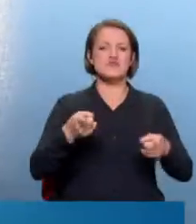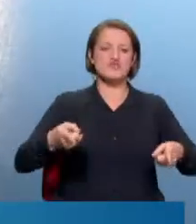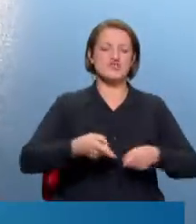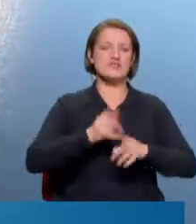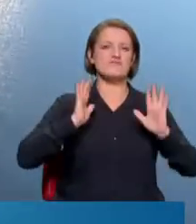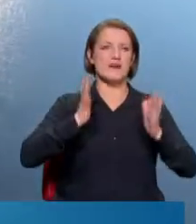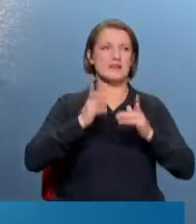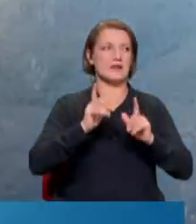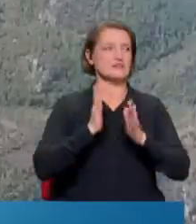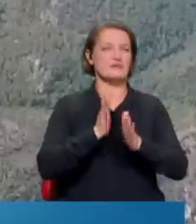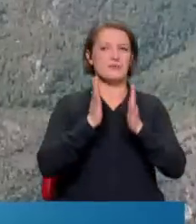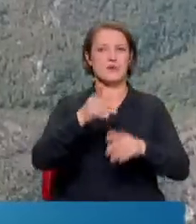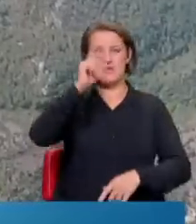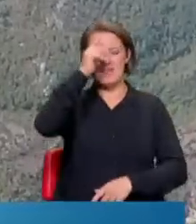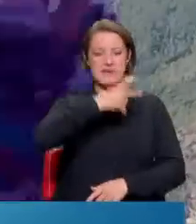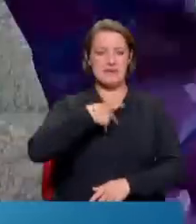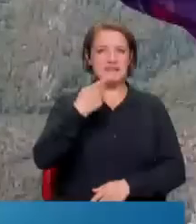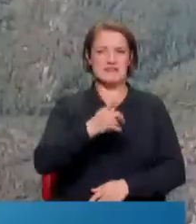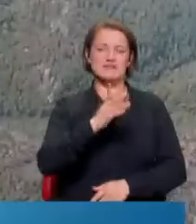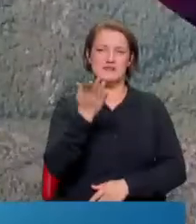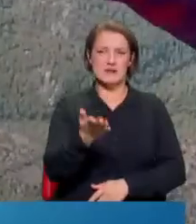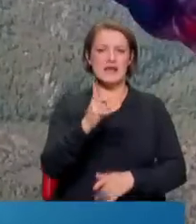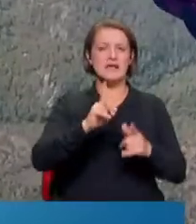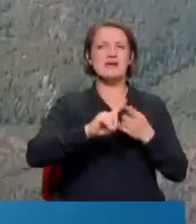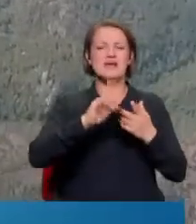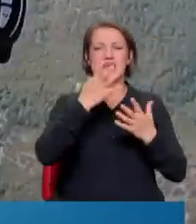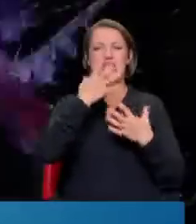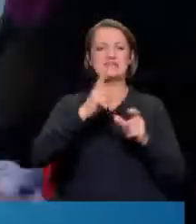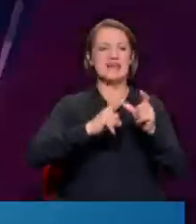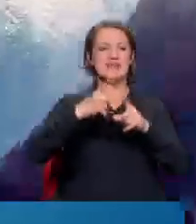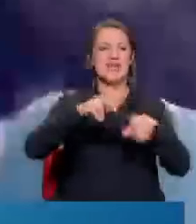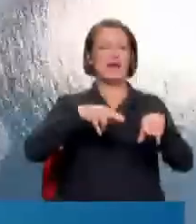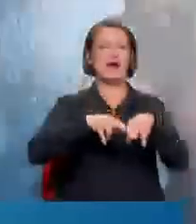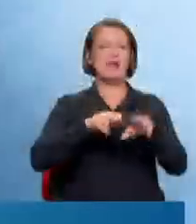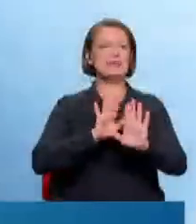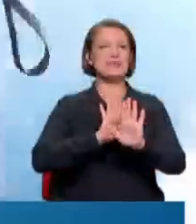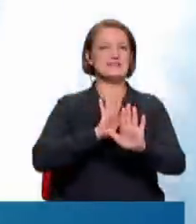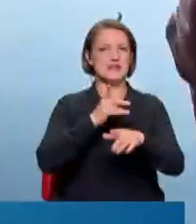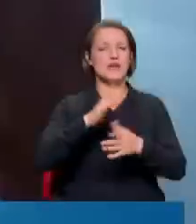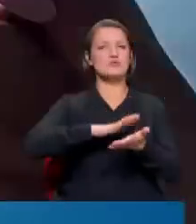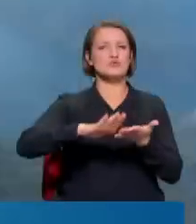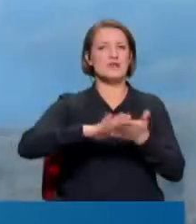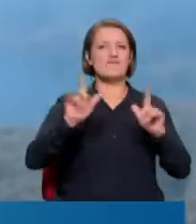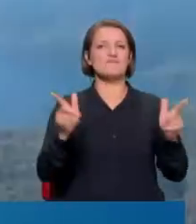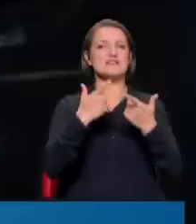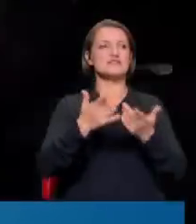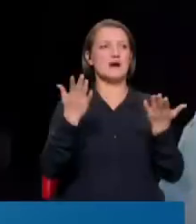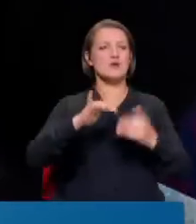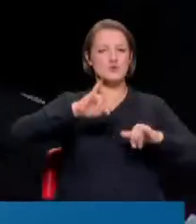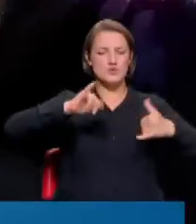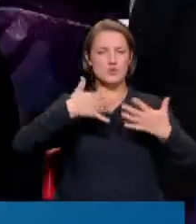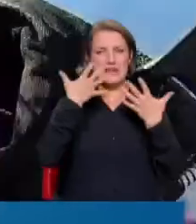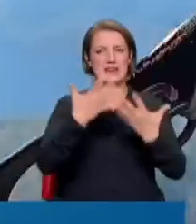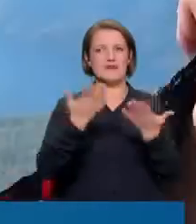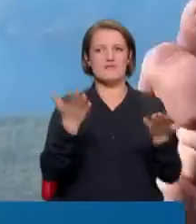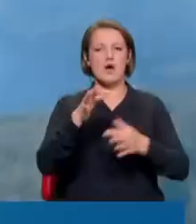etkinliklerle sürüyor fetiye Belediyesi'nin öncülüğünde ve ilgili sivil toplum kuruluşlarının destekleriyle düzenlenen Festival yoğun ilgi